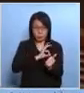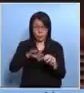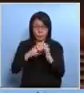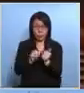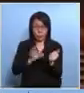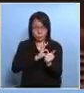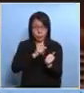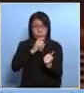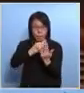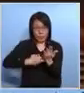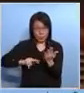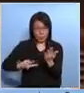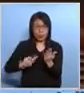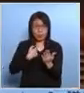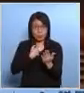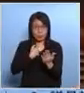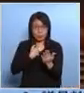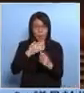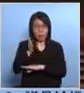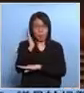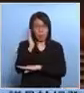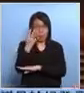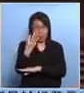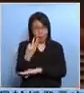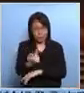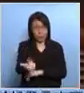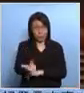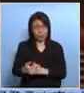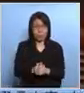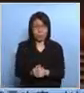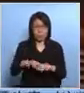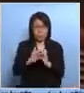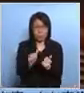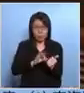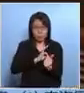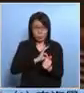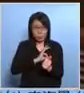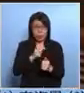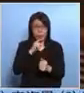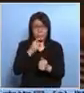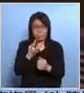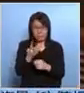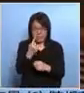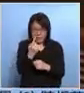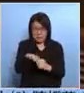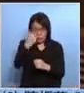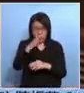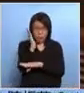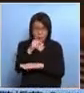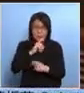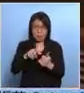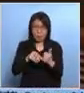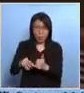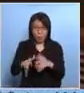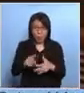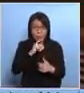委員會有修正案可以無限次發言，唔通你話一間全體委員會發言多過一次，嗰啲又係拉布，又係阻住條法案，令到佢遲